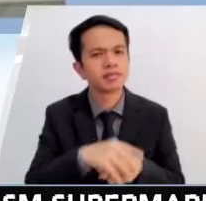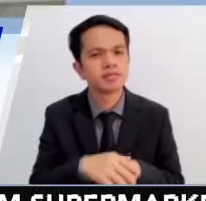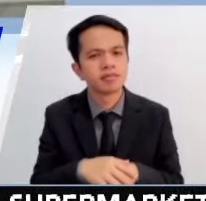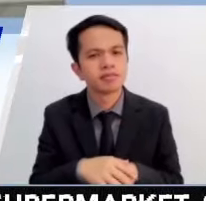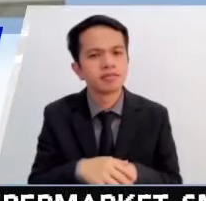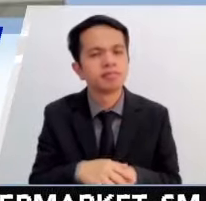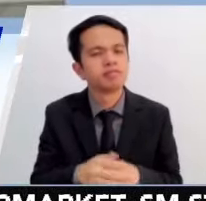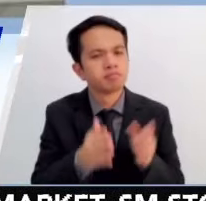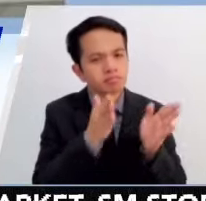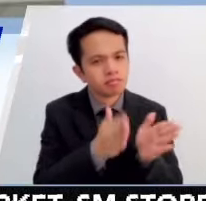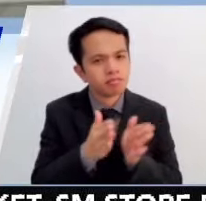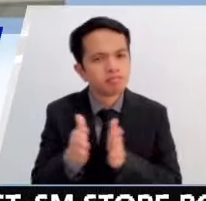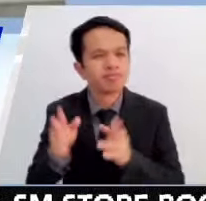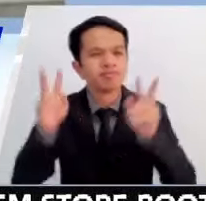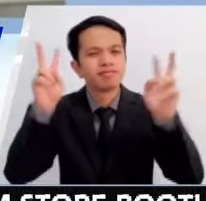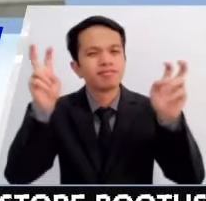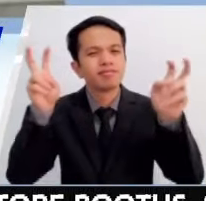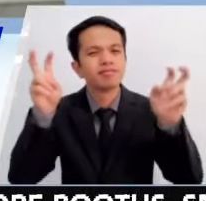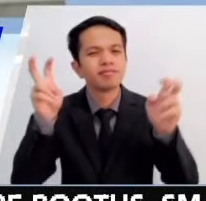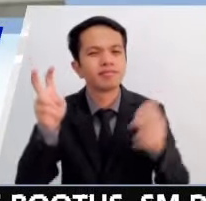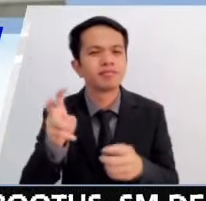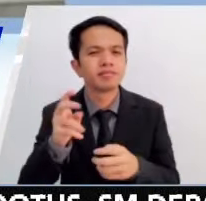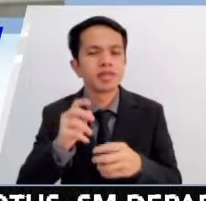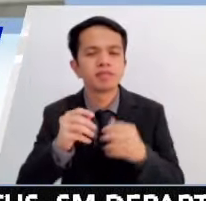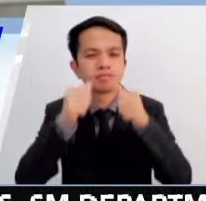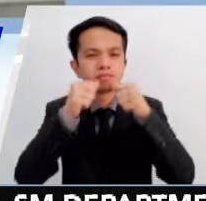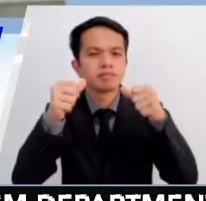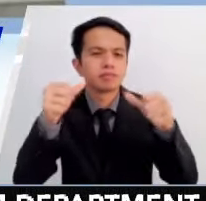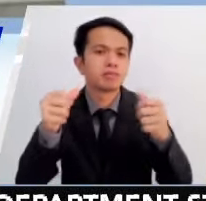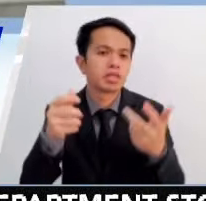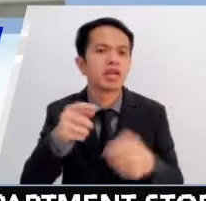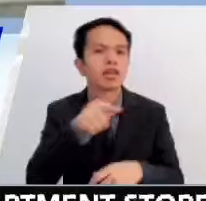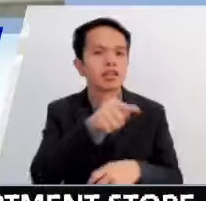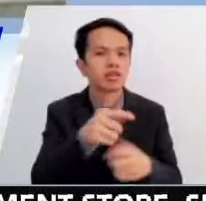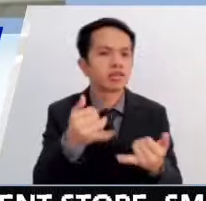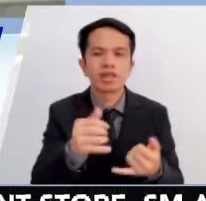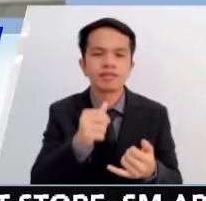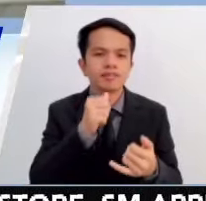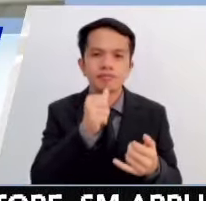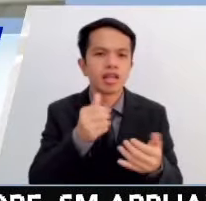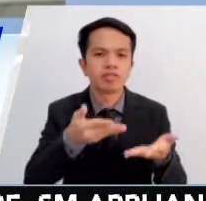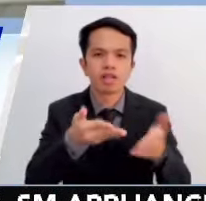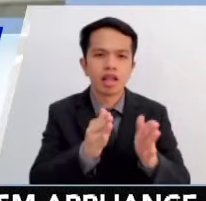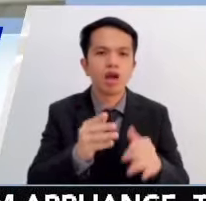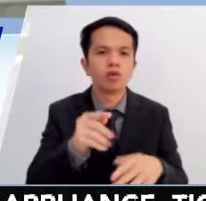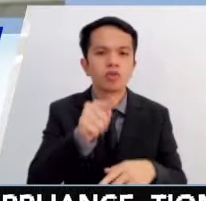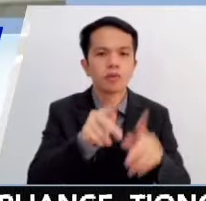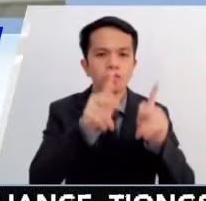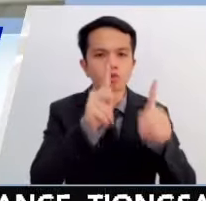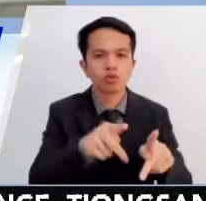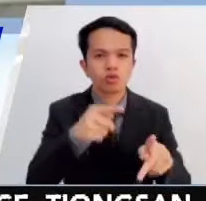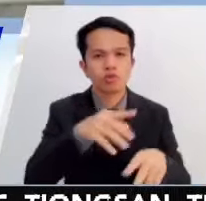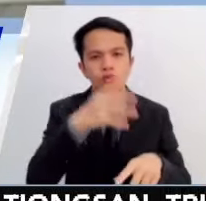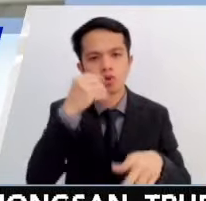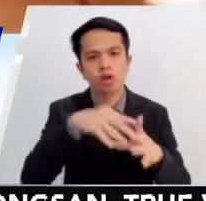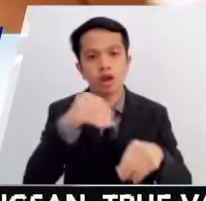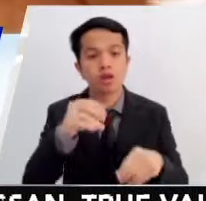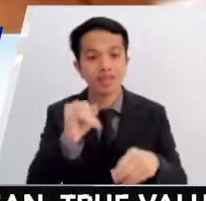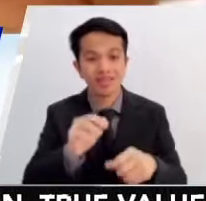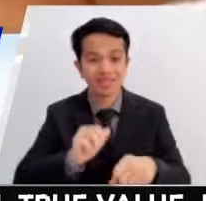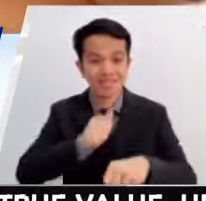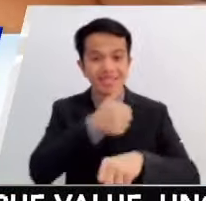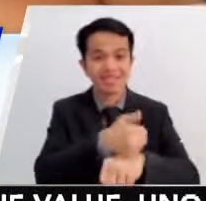magsagawa ng tinatawag nating declaration na siya po ay undesirable alien. Mm-hmm. Pag ginawa po nila yon, pwede na po